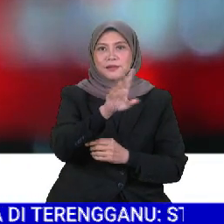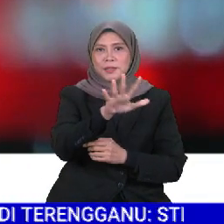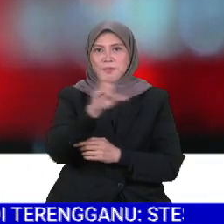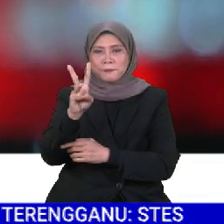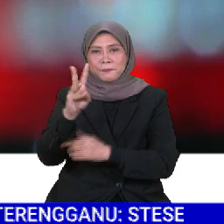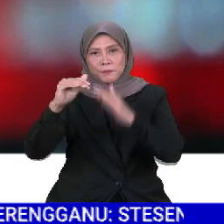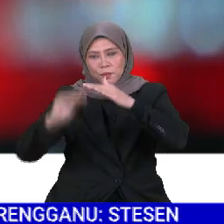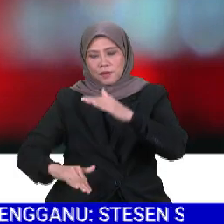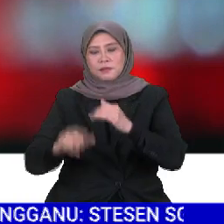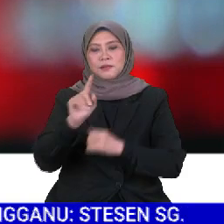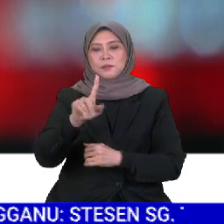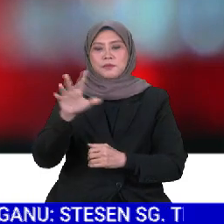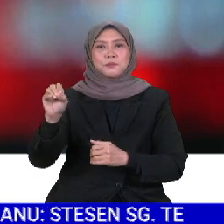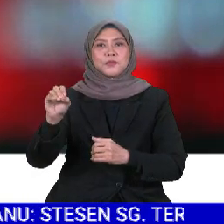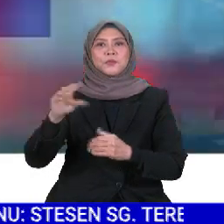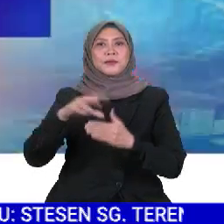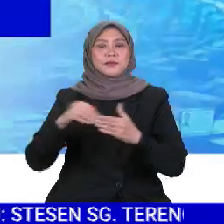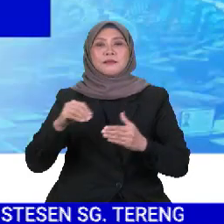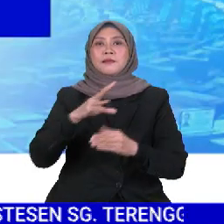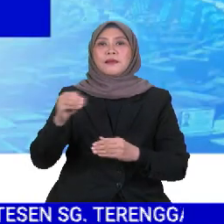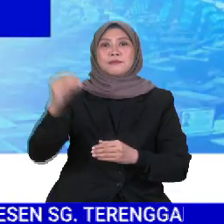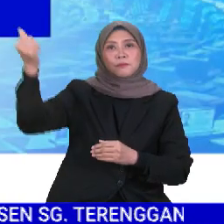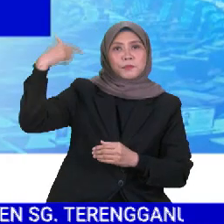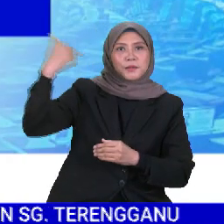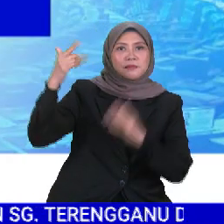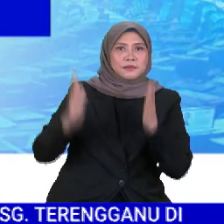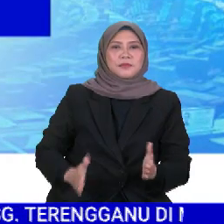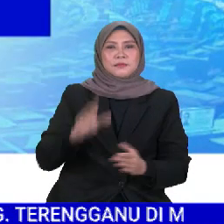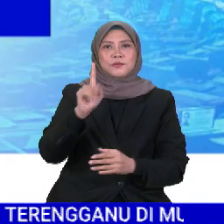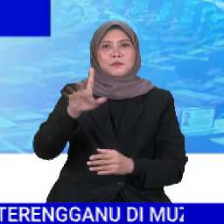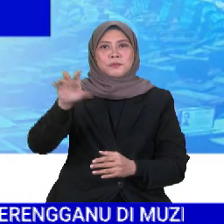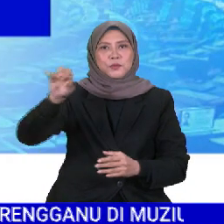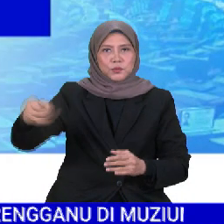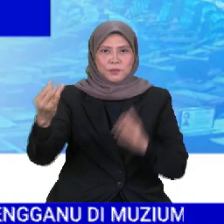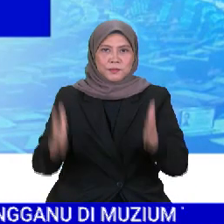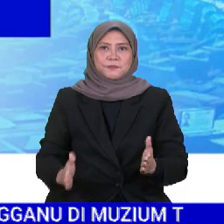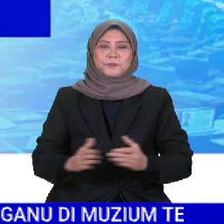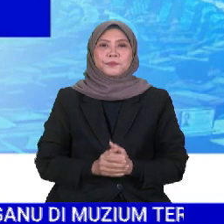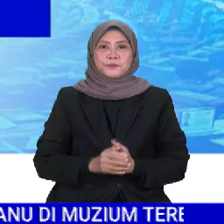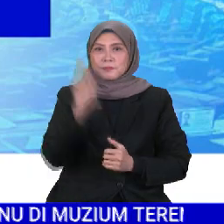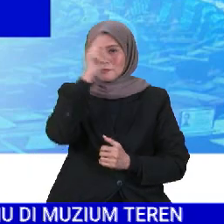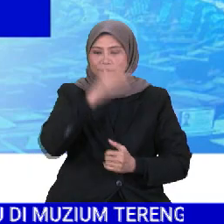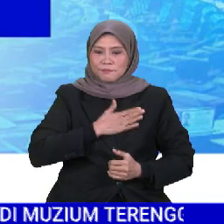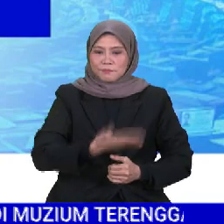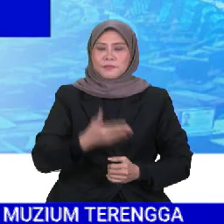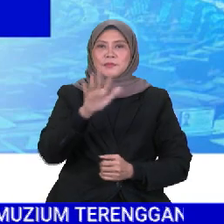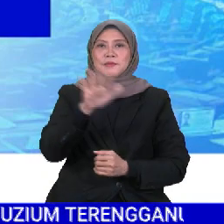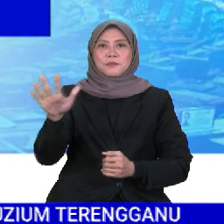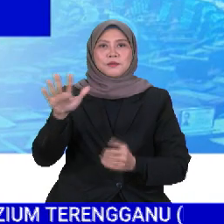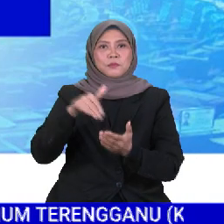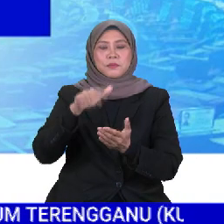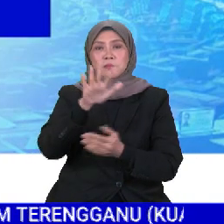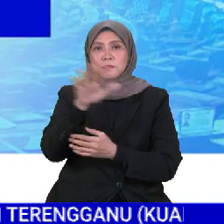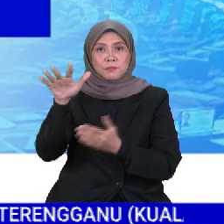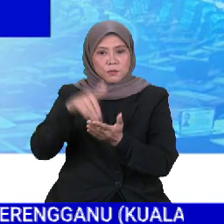sebanyak RM350 kepada 1 juta pesara kerajaan turut diumumkan. Kerajaan juga komited menyediakan 55,000 peluang